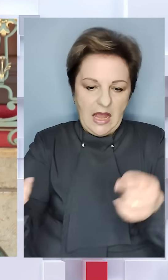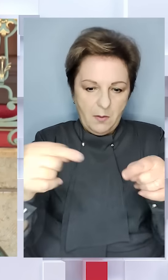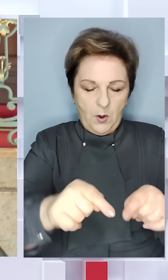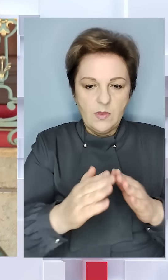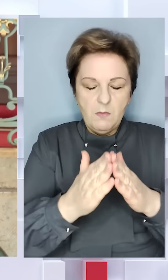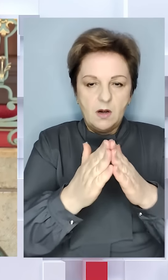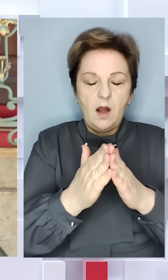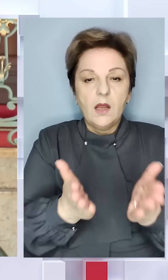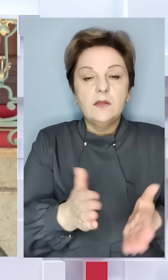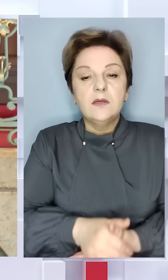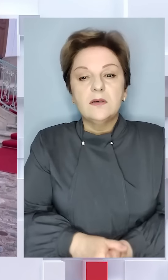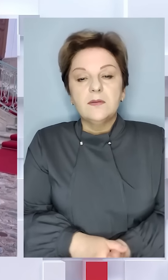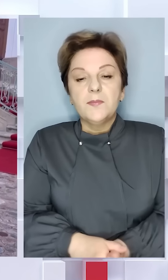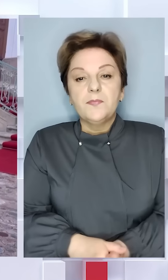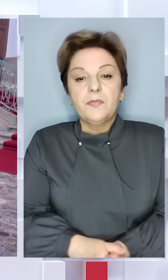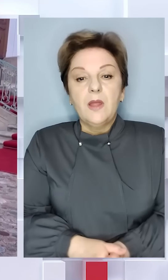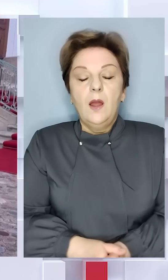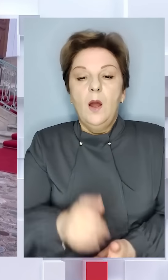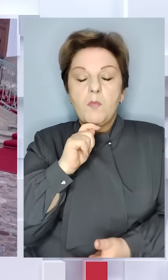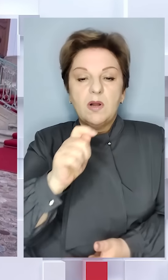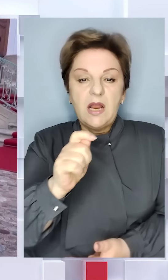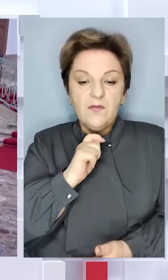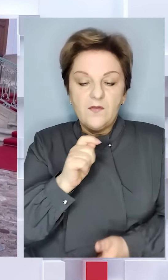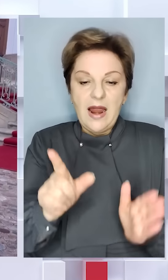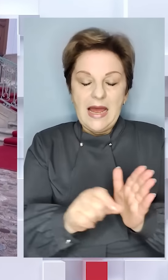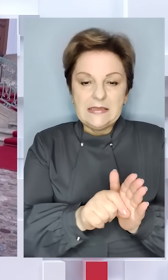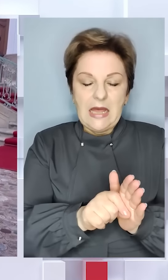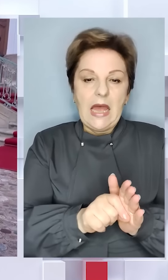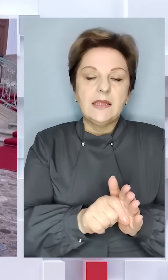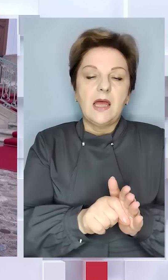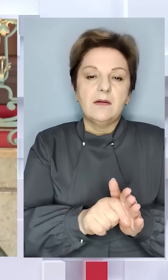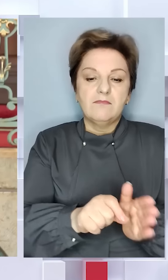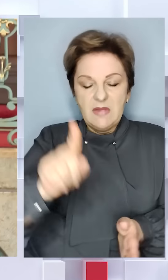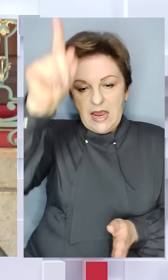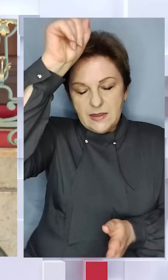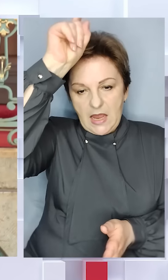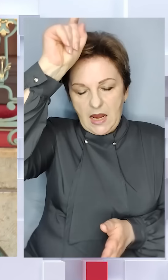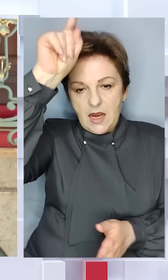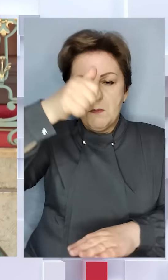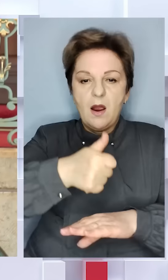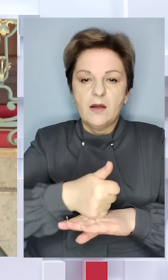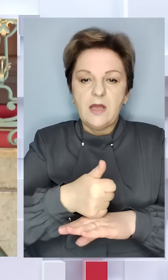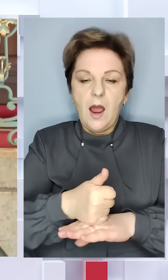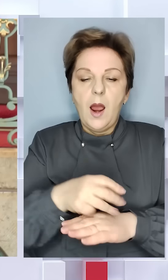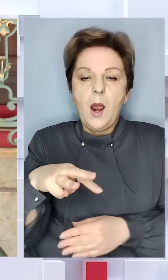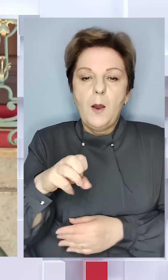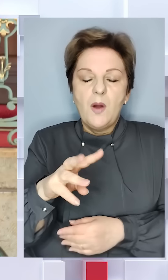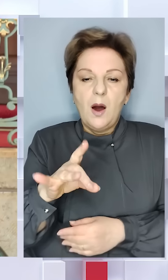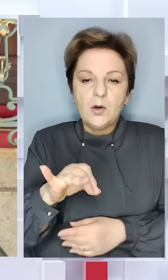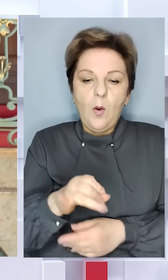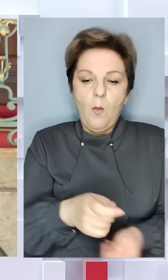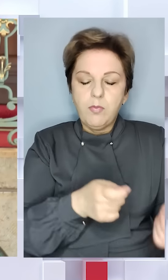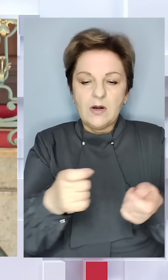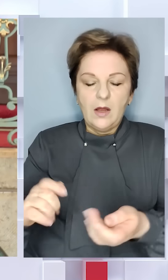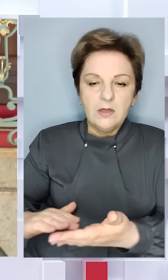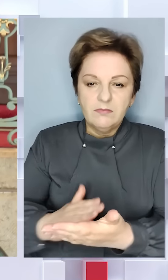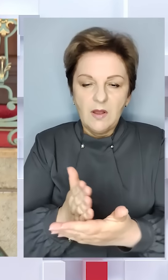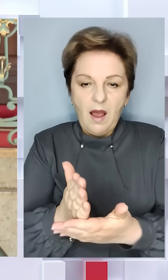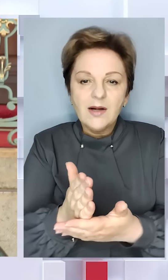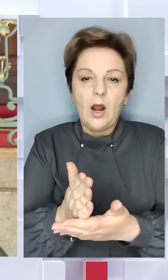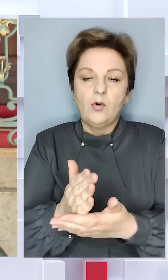ракети? На прес-конференцію з німецьким канцлером Еммануель Макрон приносить мапу російського наступу на